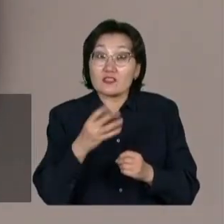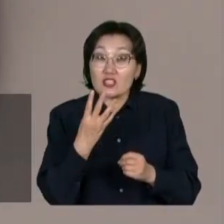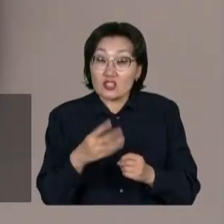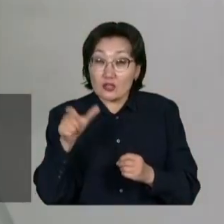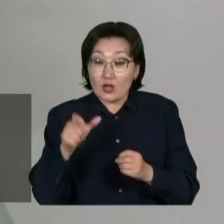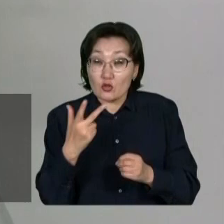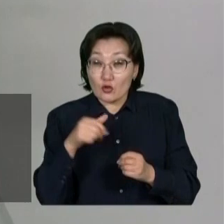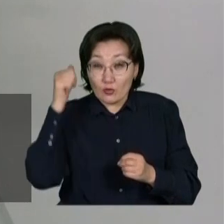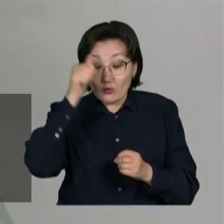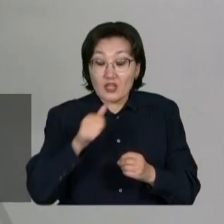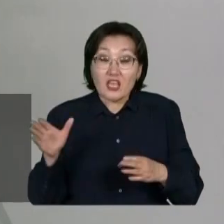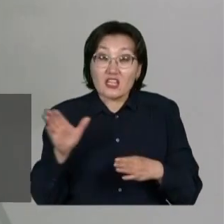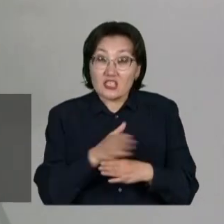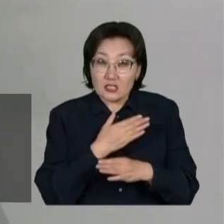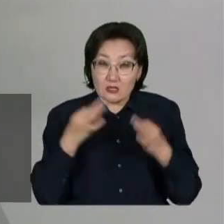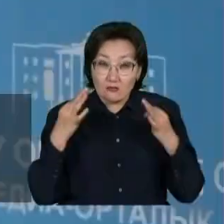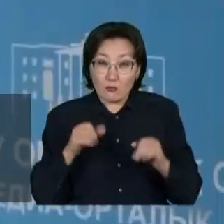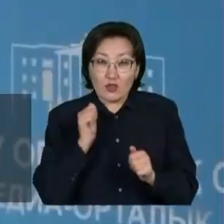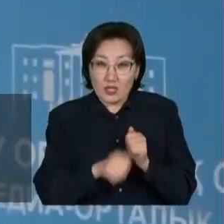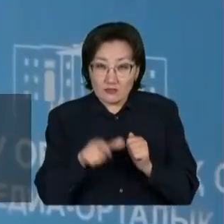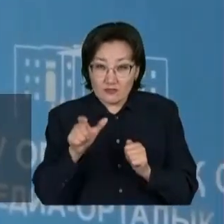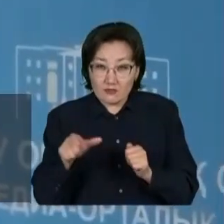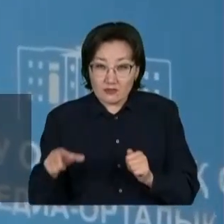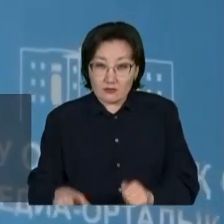3 годам лишения свободы каждого.